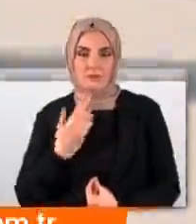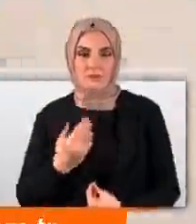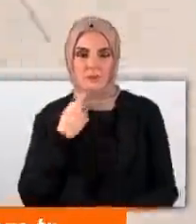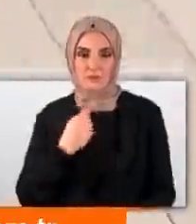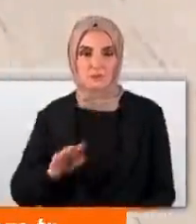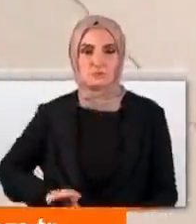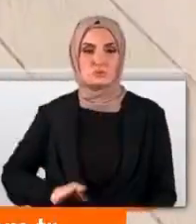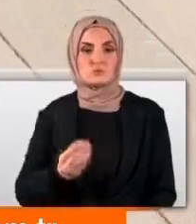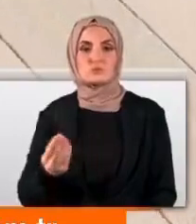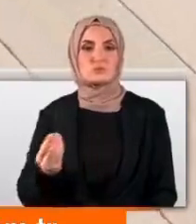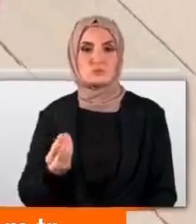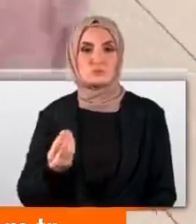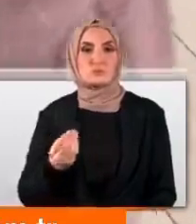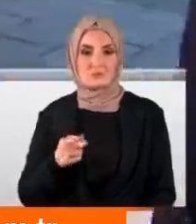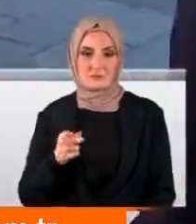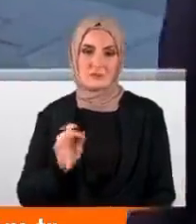bile.